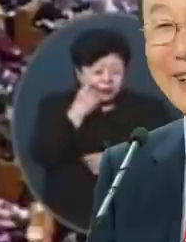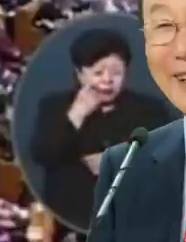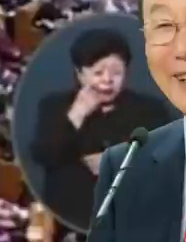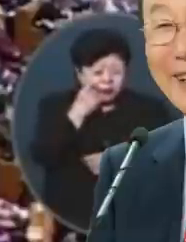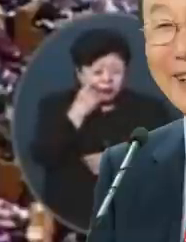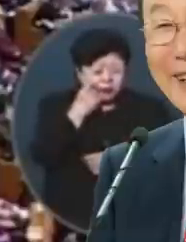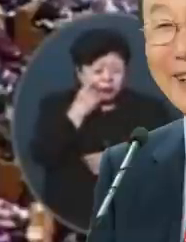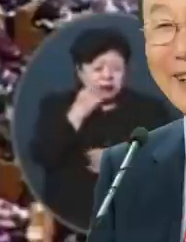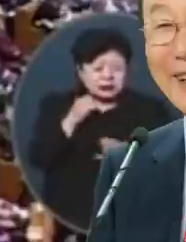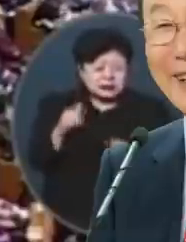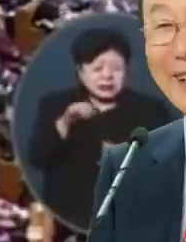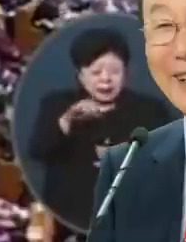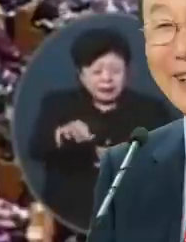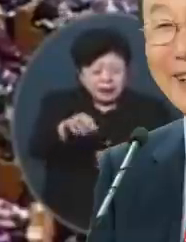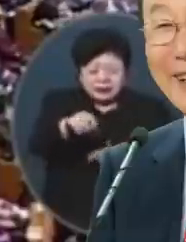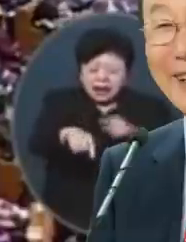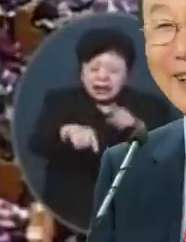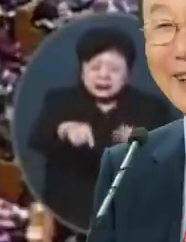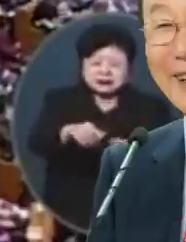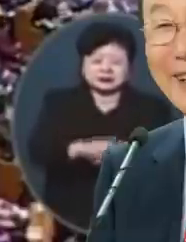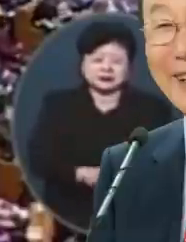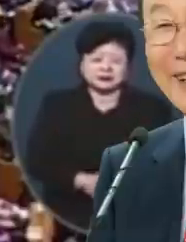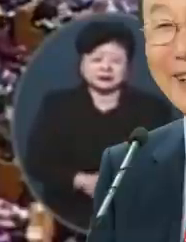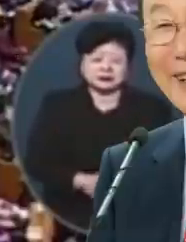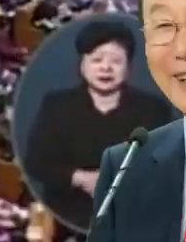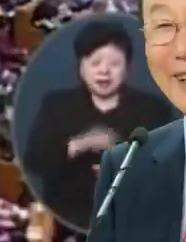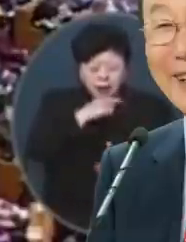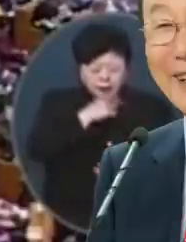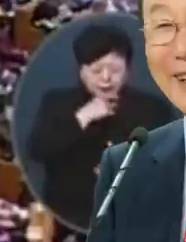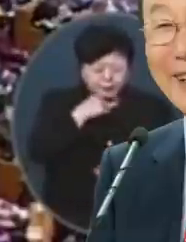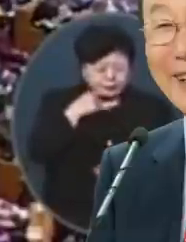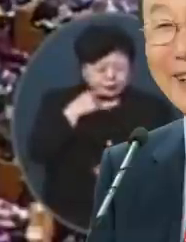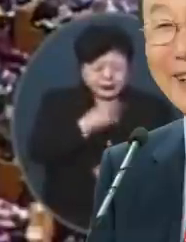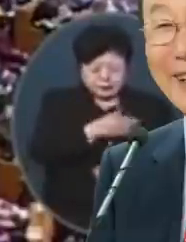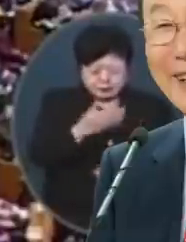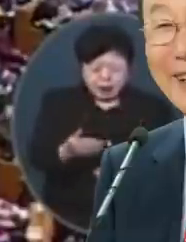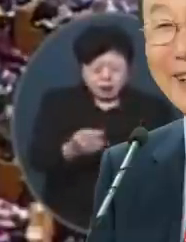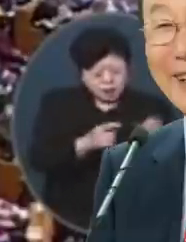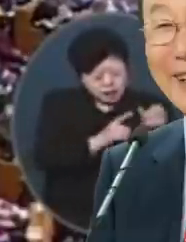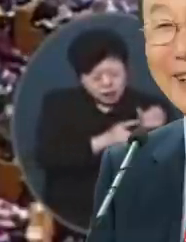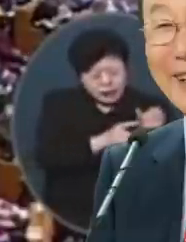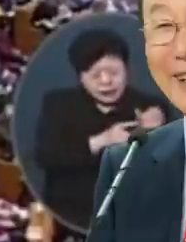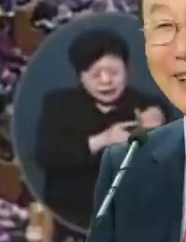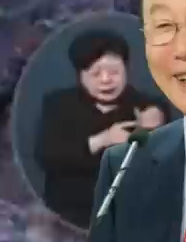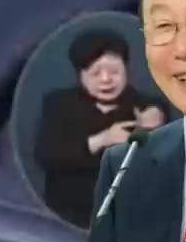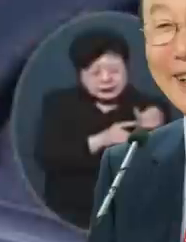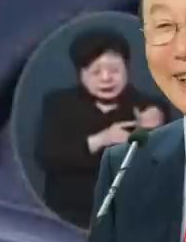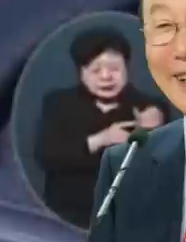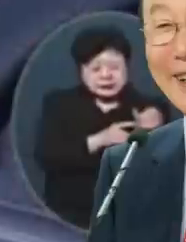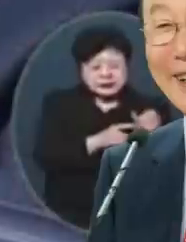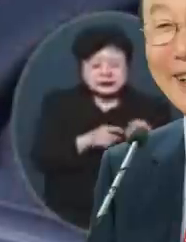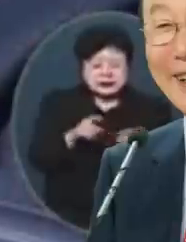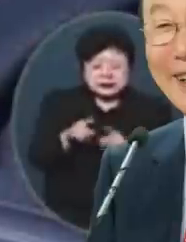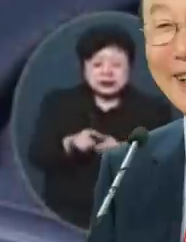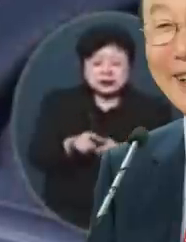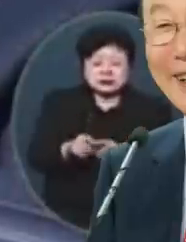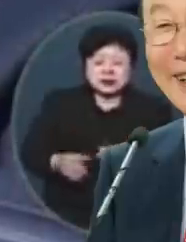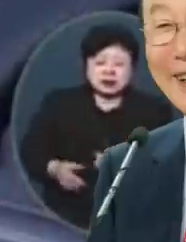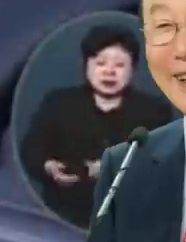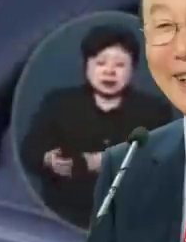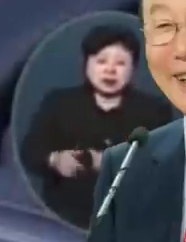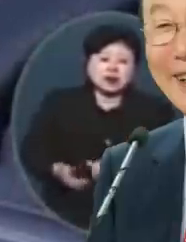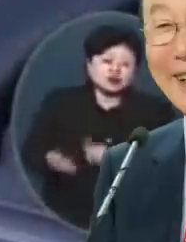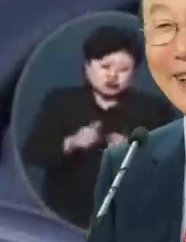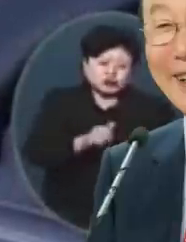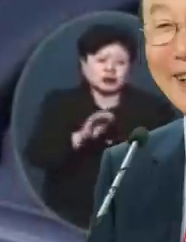공중에 나가서 혈루병하는 여인이 사람들에게 섞였다고 알면은 사형에 처했은